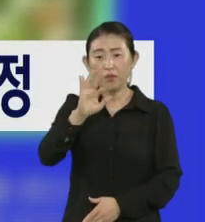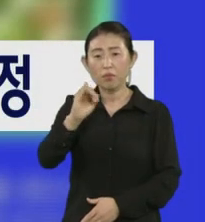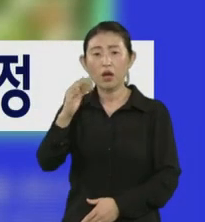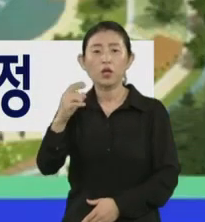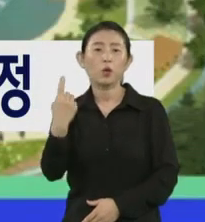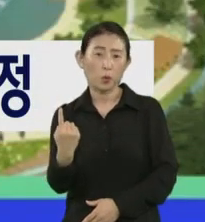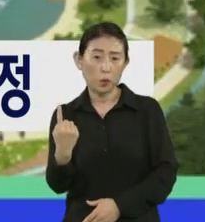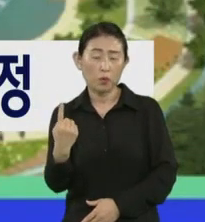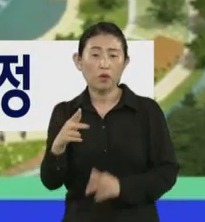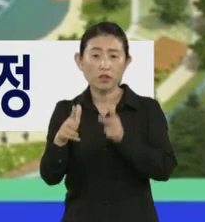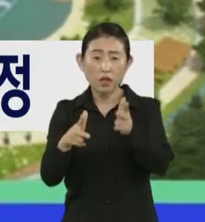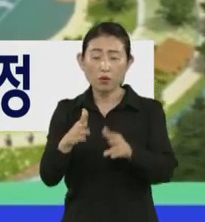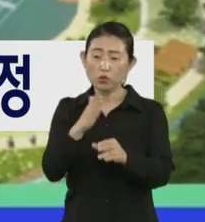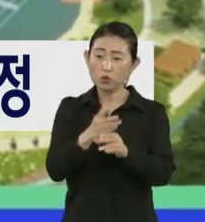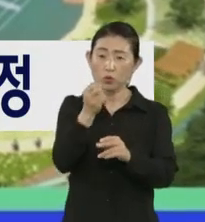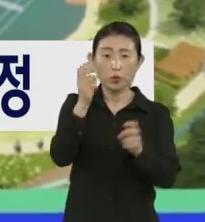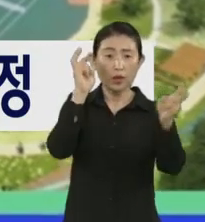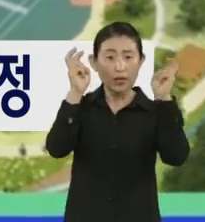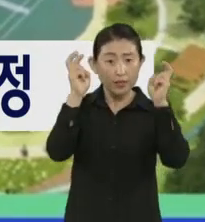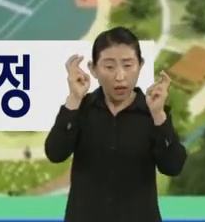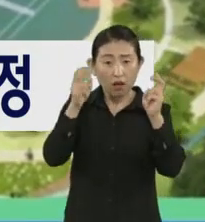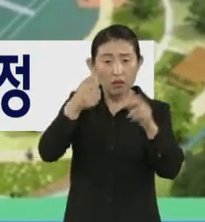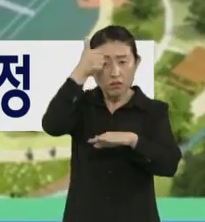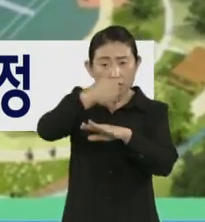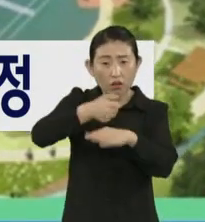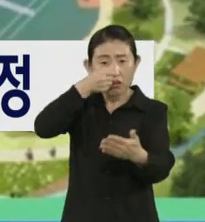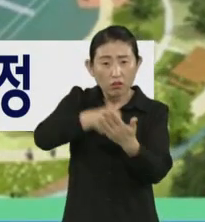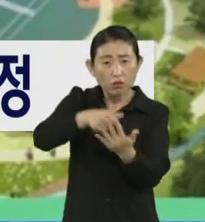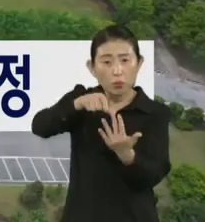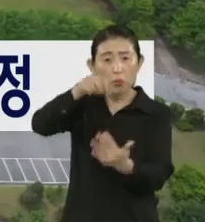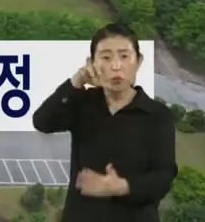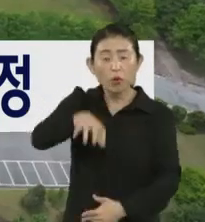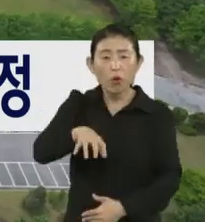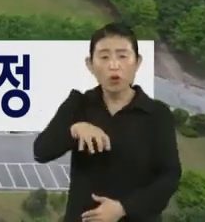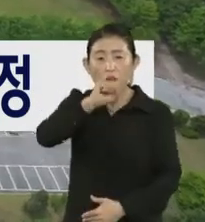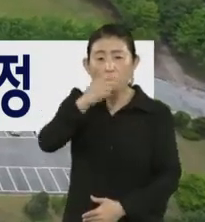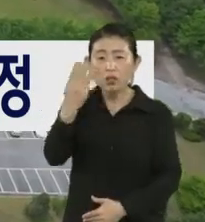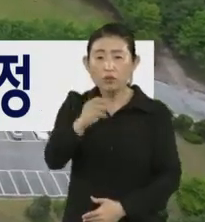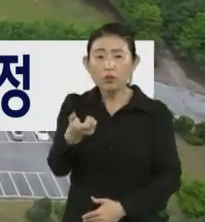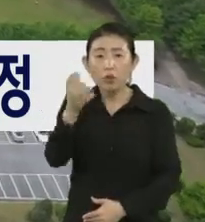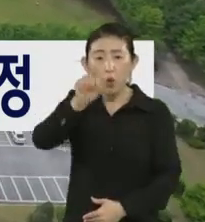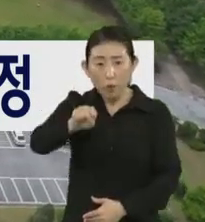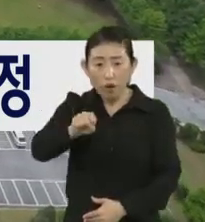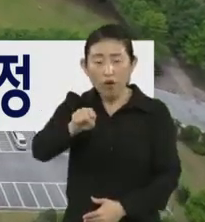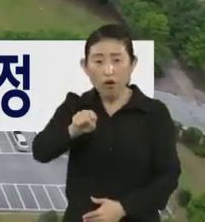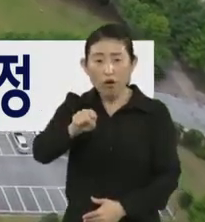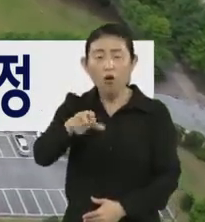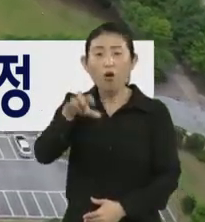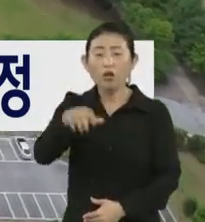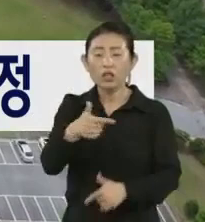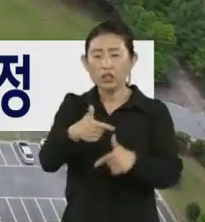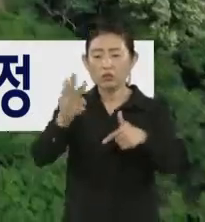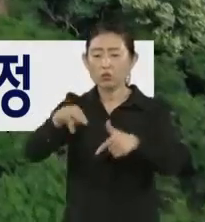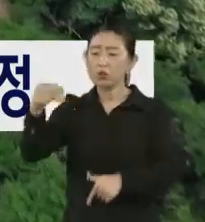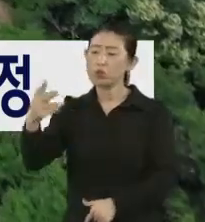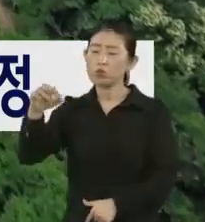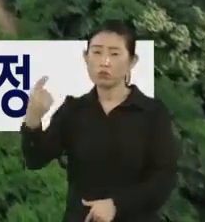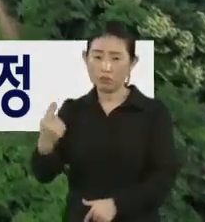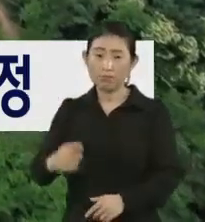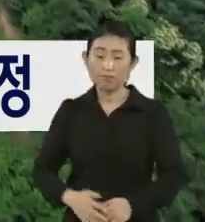K-바이오 랩허브. 중소벤처기업부가 선택한 3,500억 원 규모의 최종 사업지는 인천